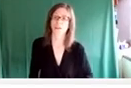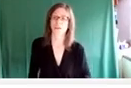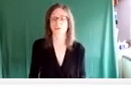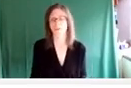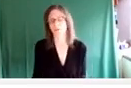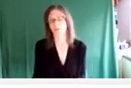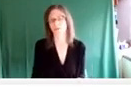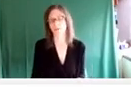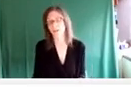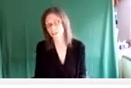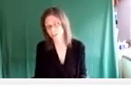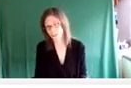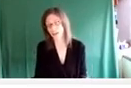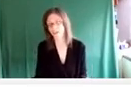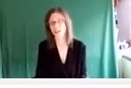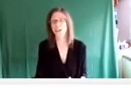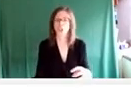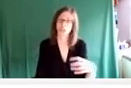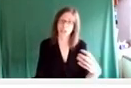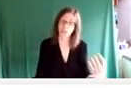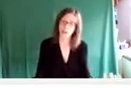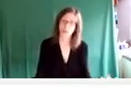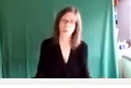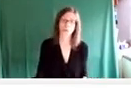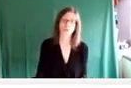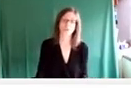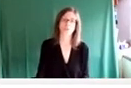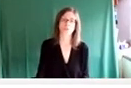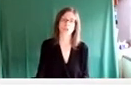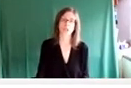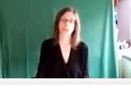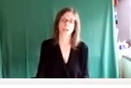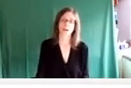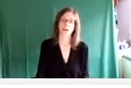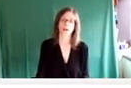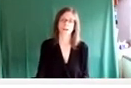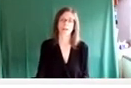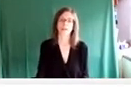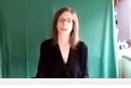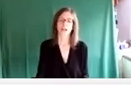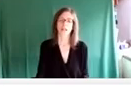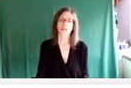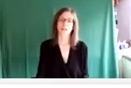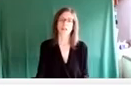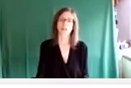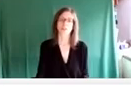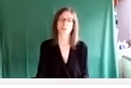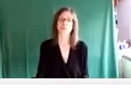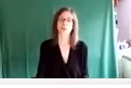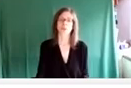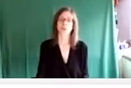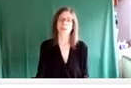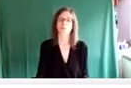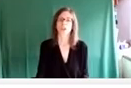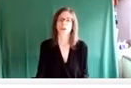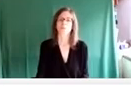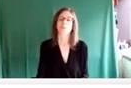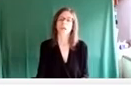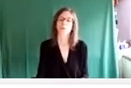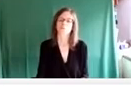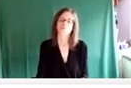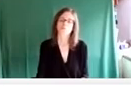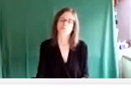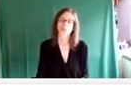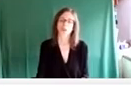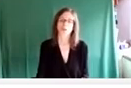étaient... les articles qui avaient des données brutes diffusées en lien avec l'article étaient plus cités.